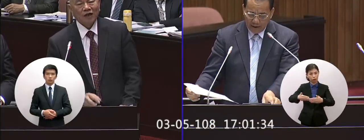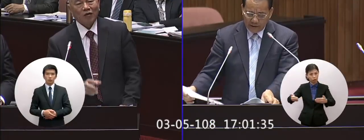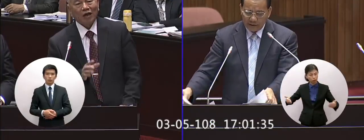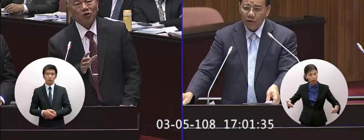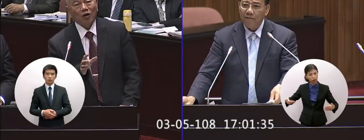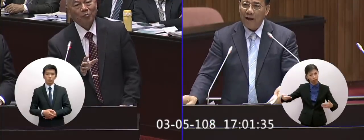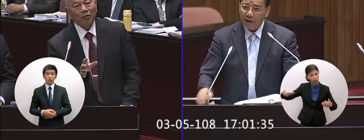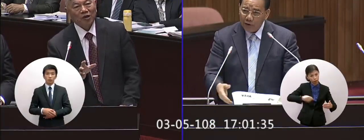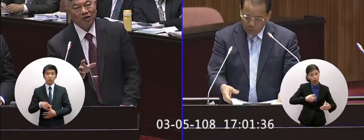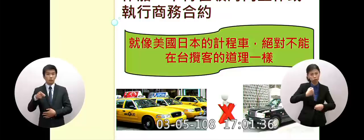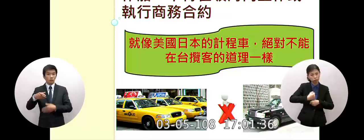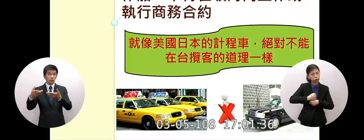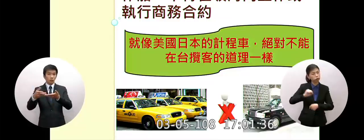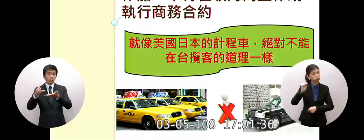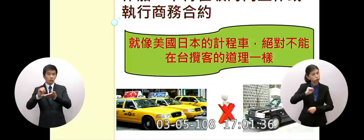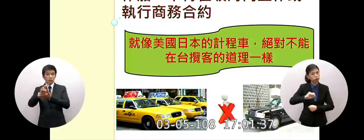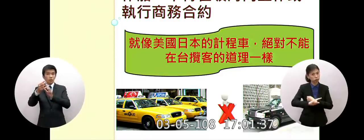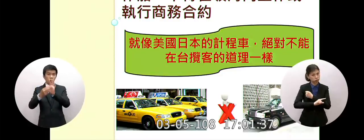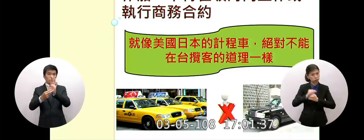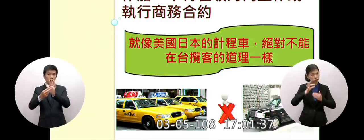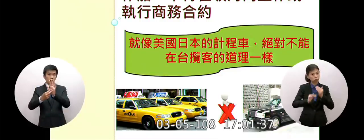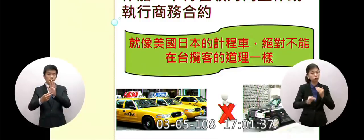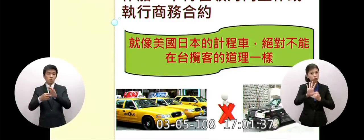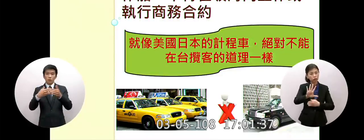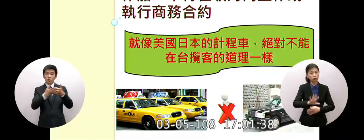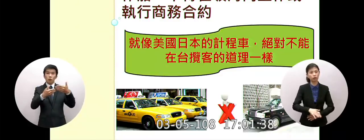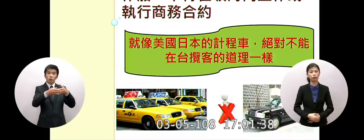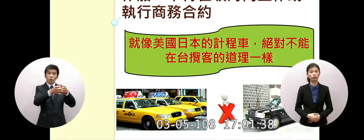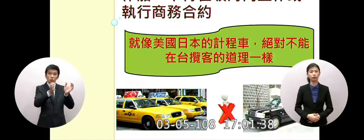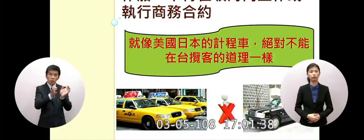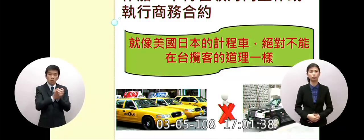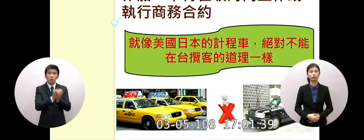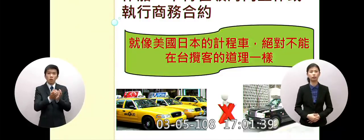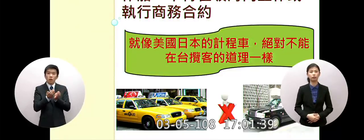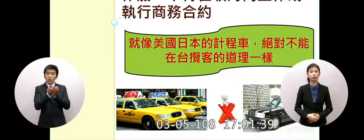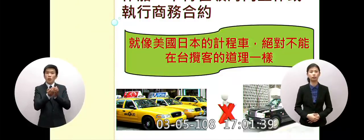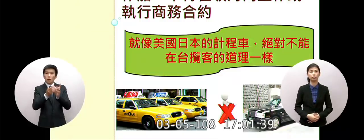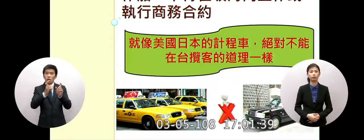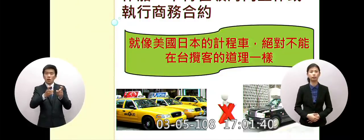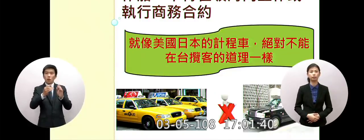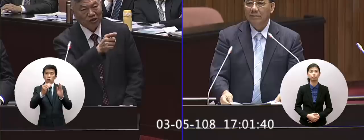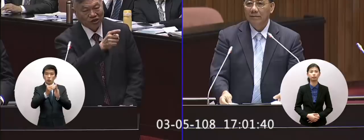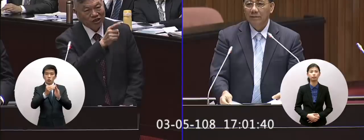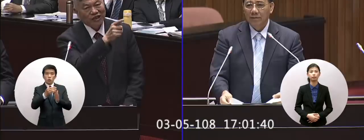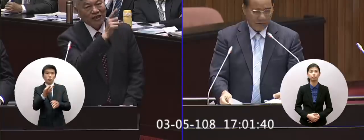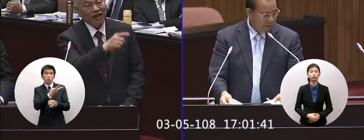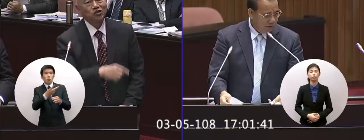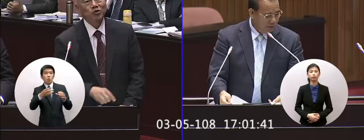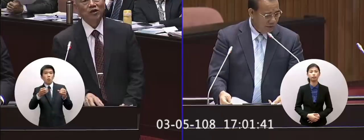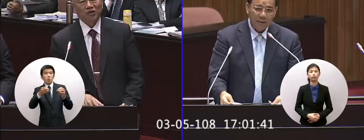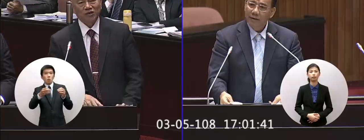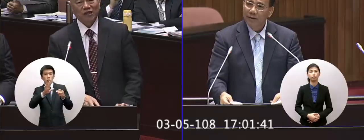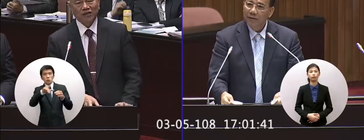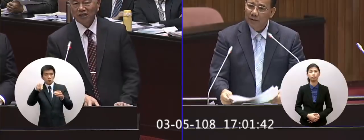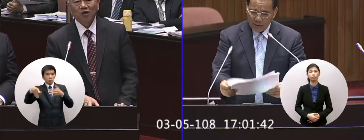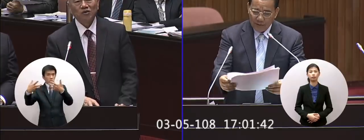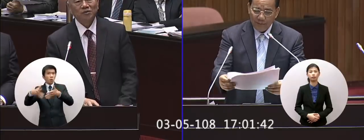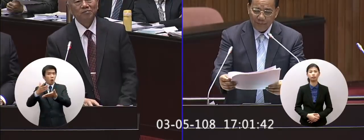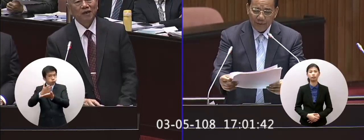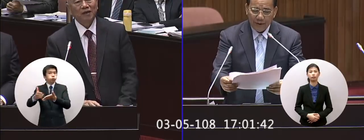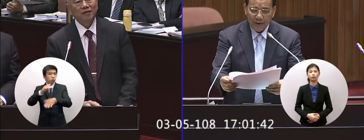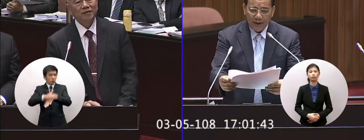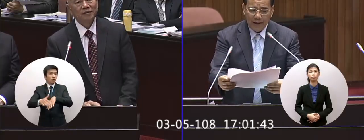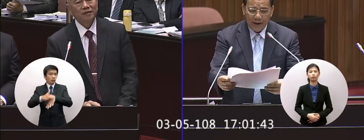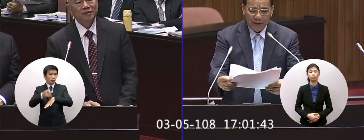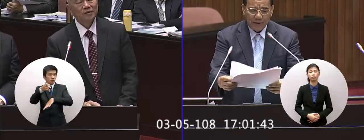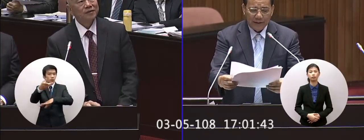呢，这是有法律规定的。 我跟交通部、航港局，我跟你叫林部长，我有在合作，可、就是这代志要处理有好些，这你放